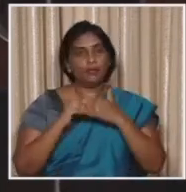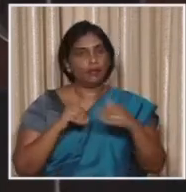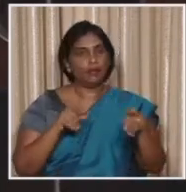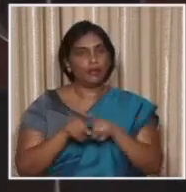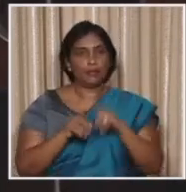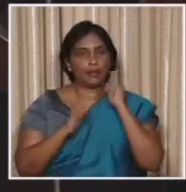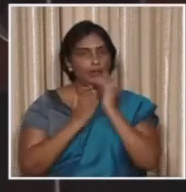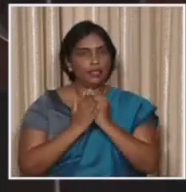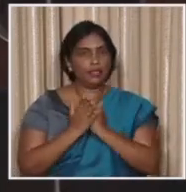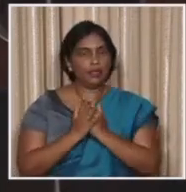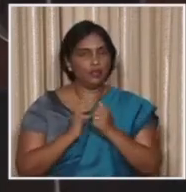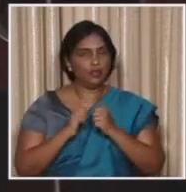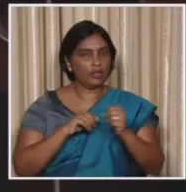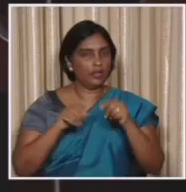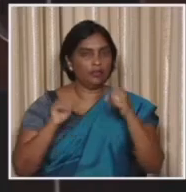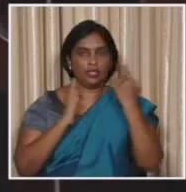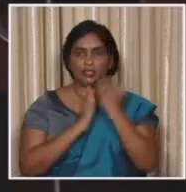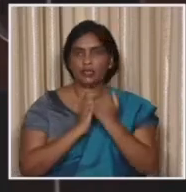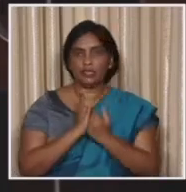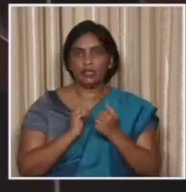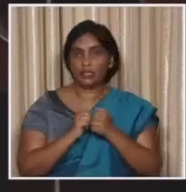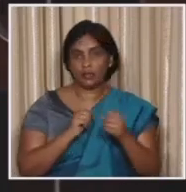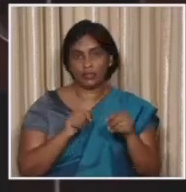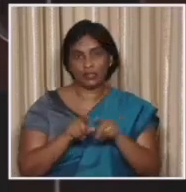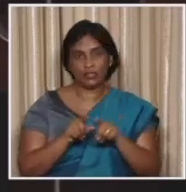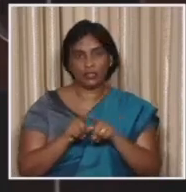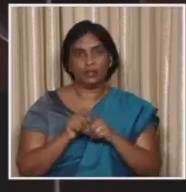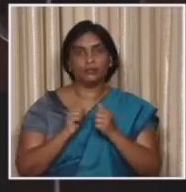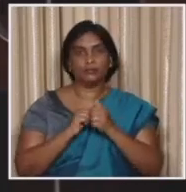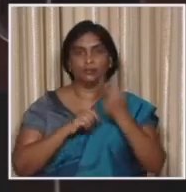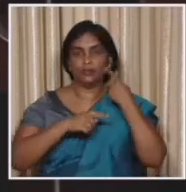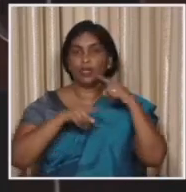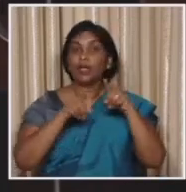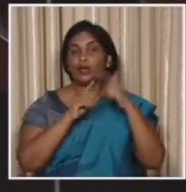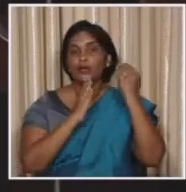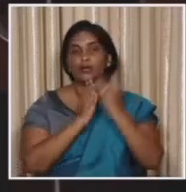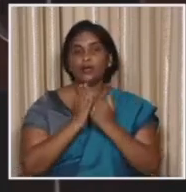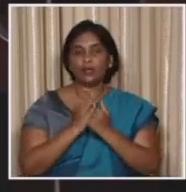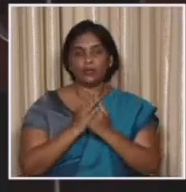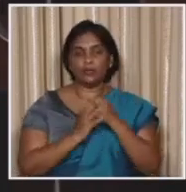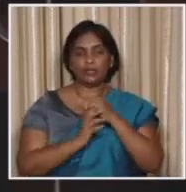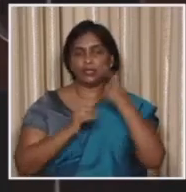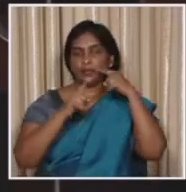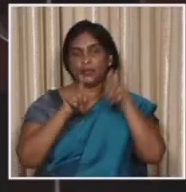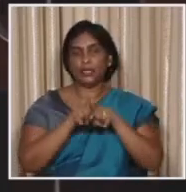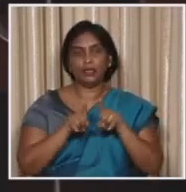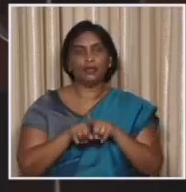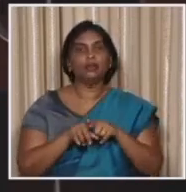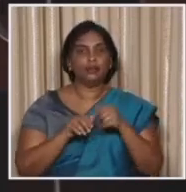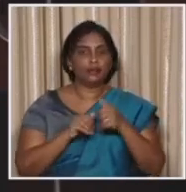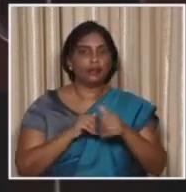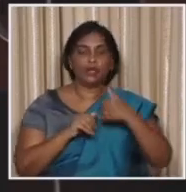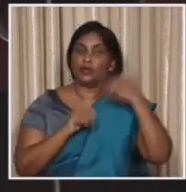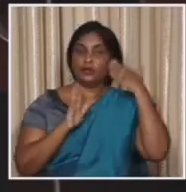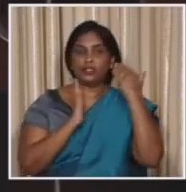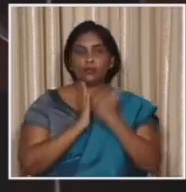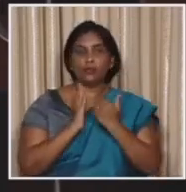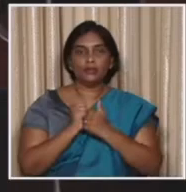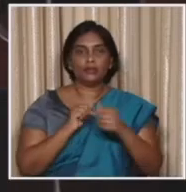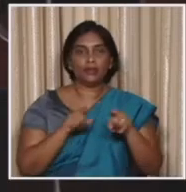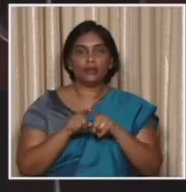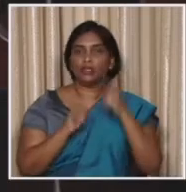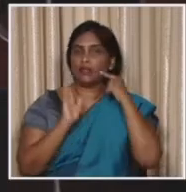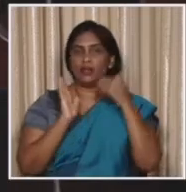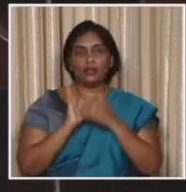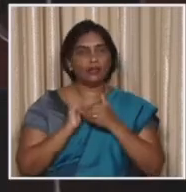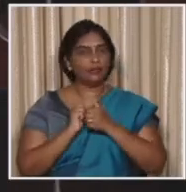ලංකාවේ සියලුම රෝහල් 1151ත් සෞඛ්‍ය වෛද්‍ය නිලධාරී කාර්යාල 350ත් එකිනෙක සම්බන්ධ කරලා මේ තොරතුරු පද්ධතිය ලංකාව